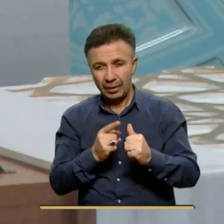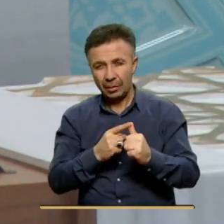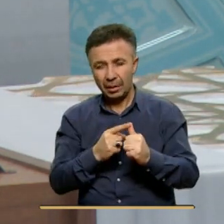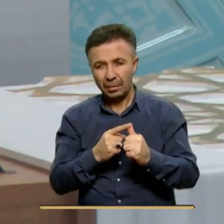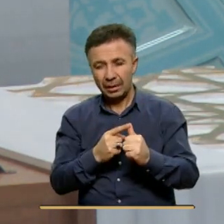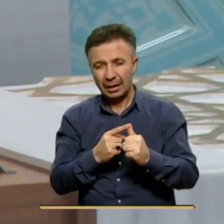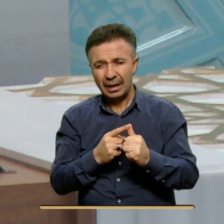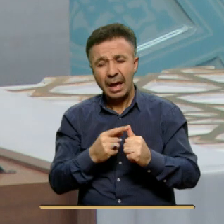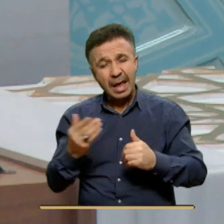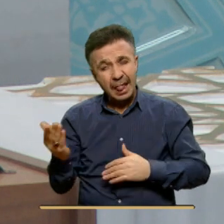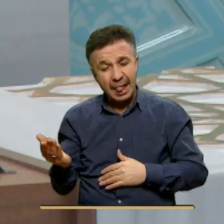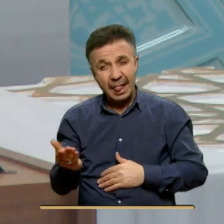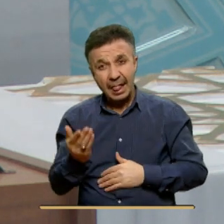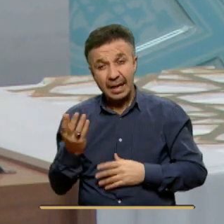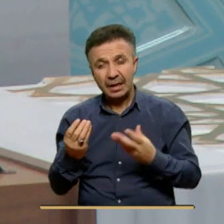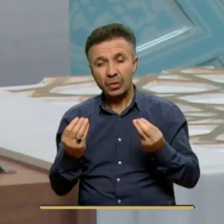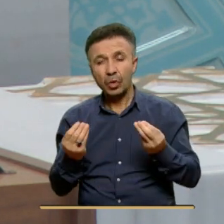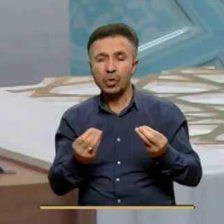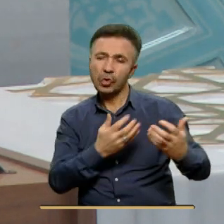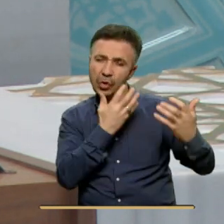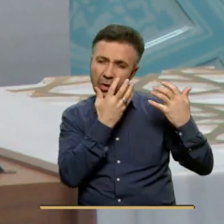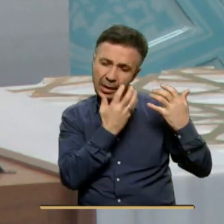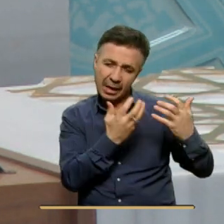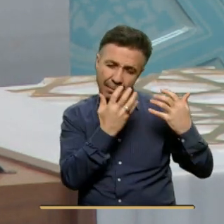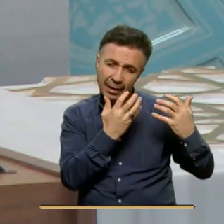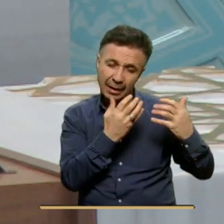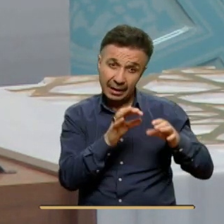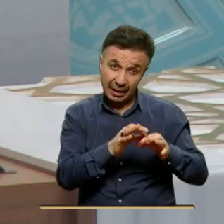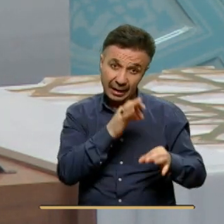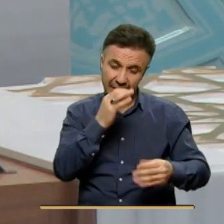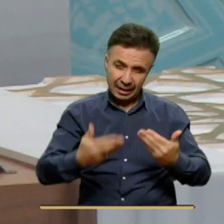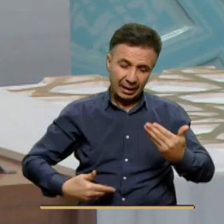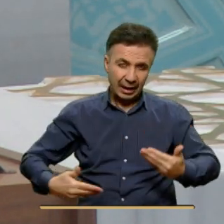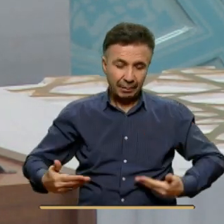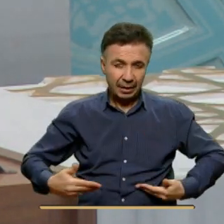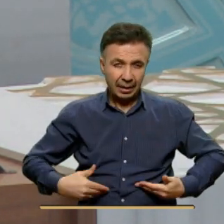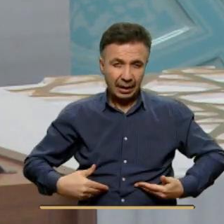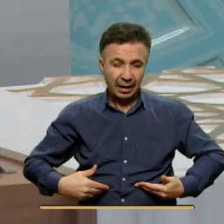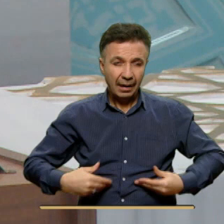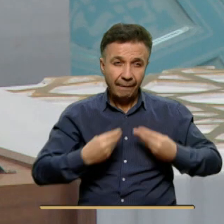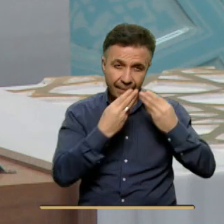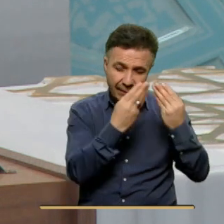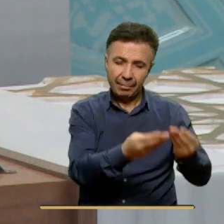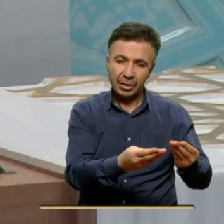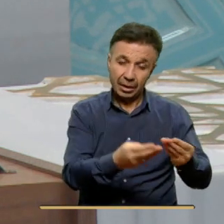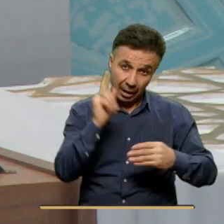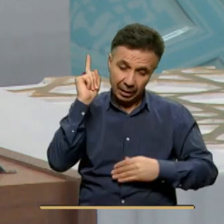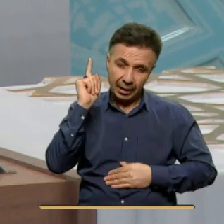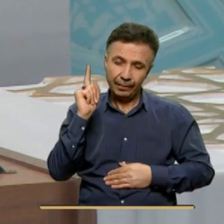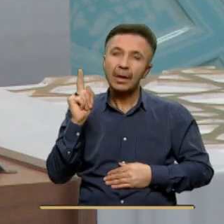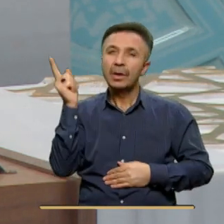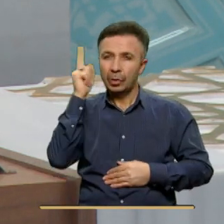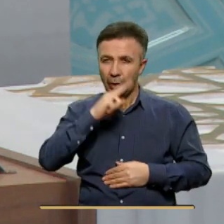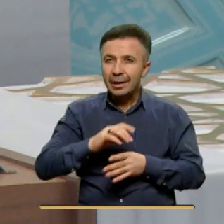nice nice nimetler insanın hizmetine sunulmuştur. Dolayısıyla